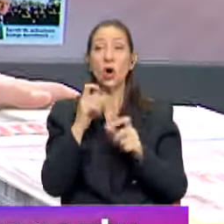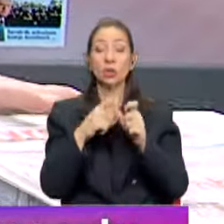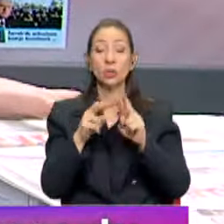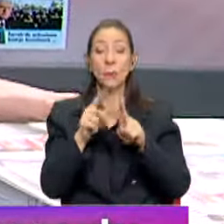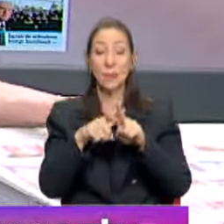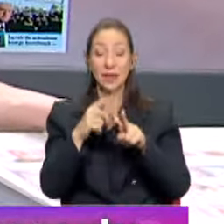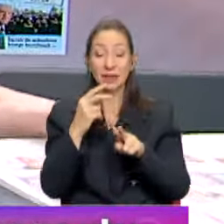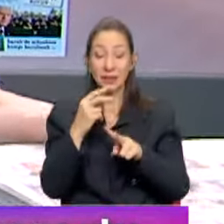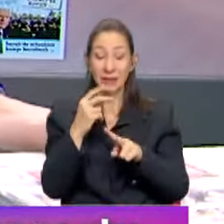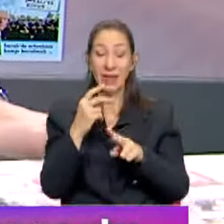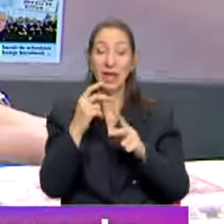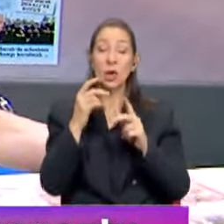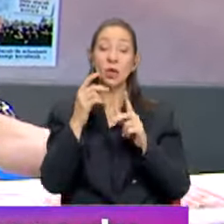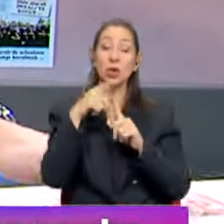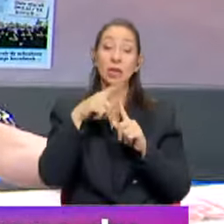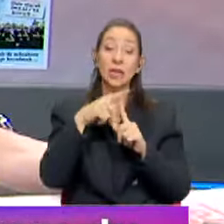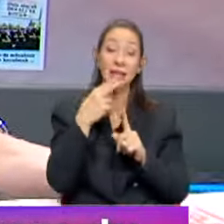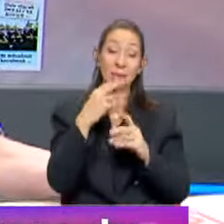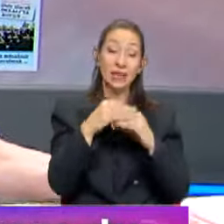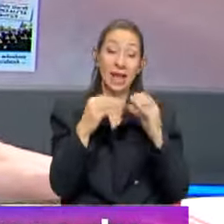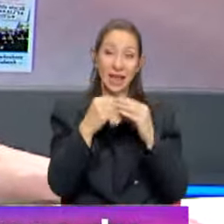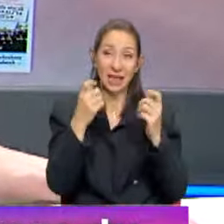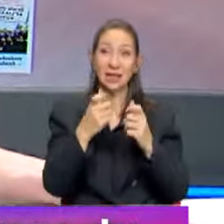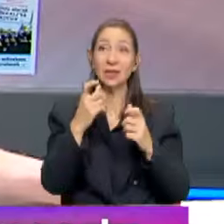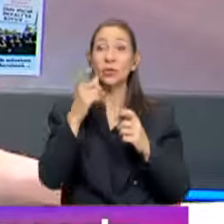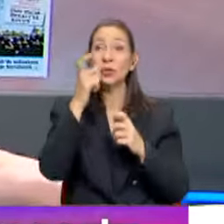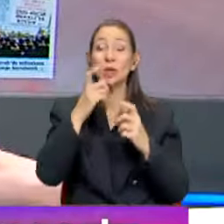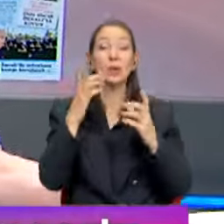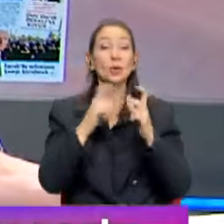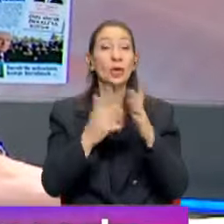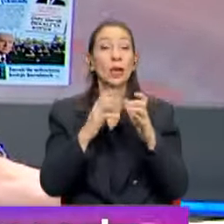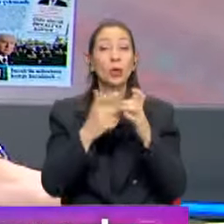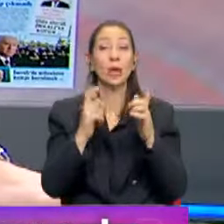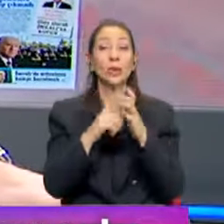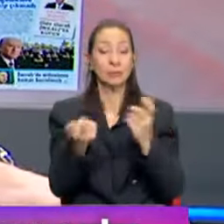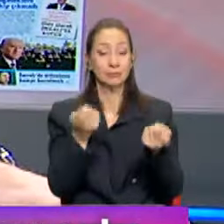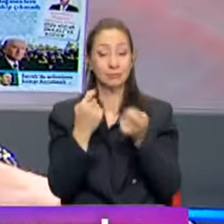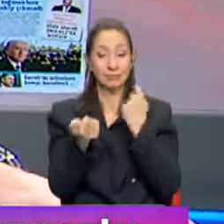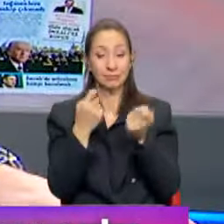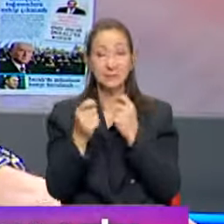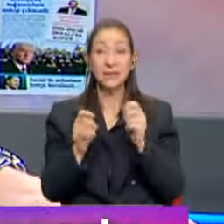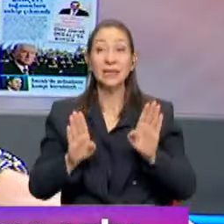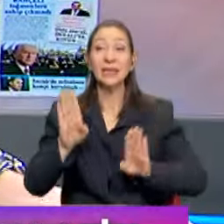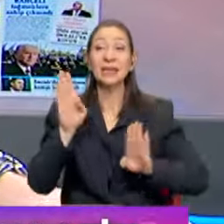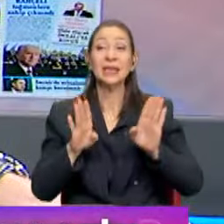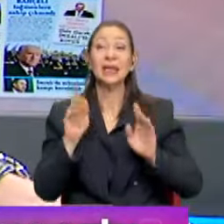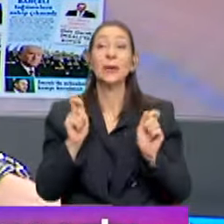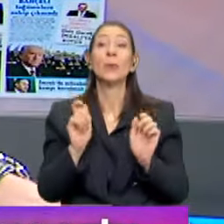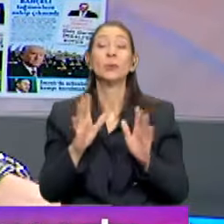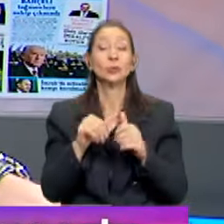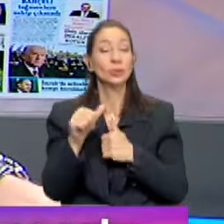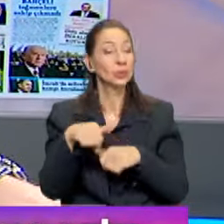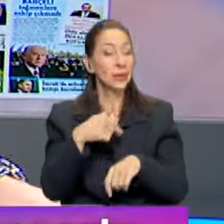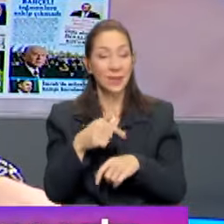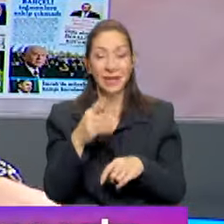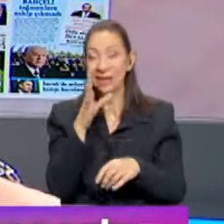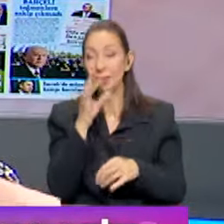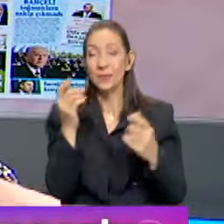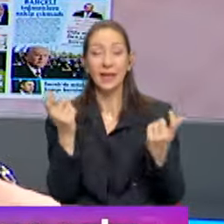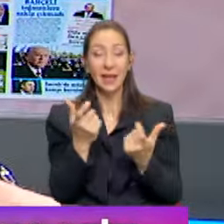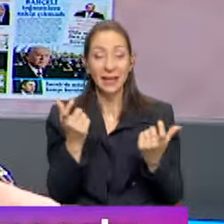Hanım Adana'dan günaydın demiş. Memleketin dört bir yanından günaydınları toplayalım. Yoklama yapamıyoruz çok uzun süredir.